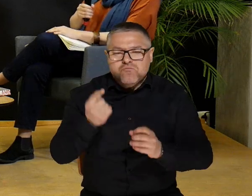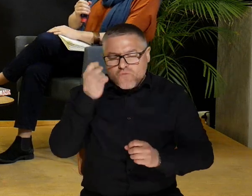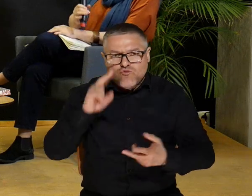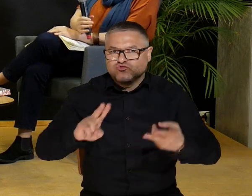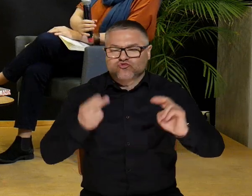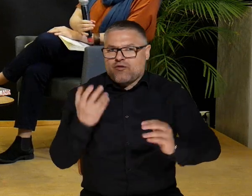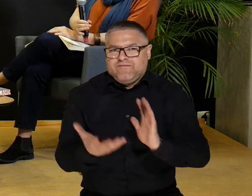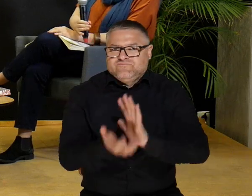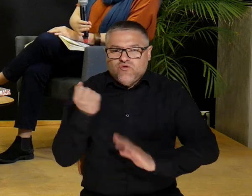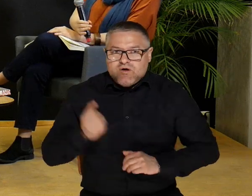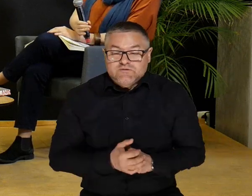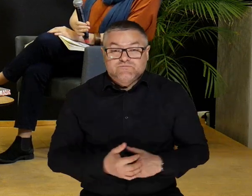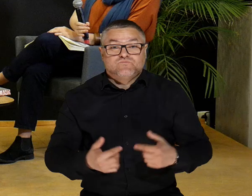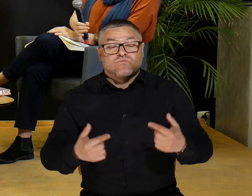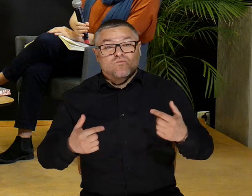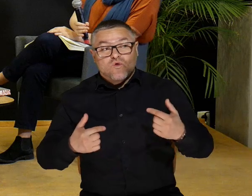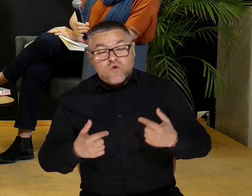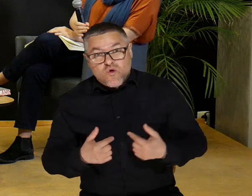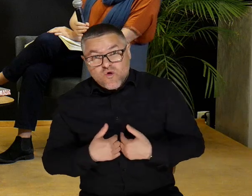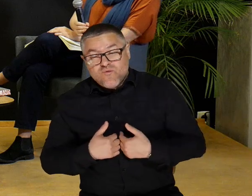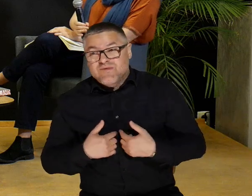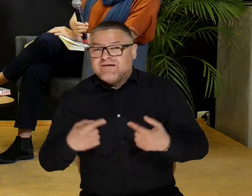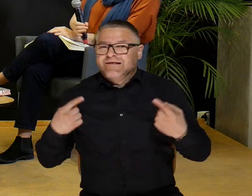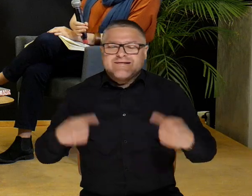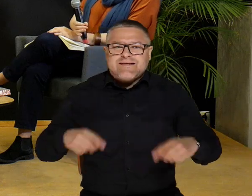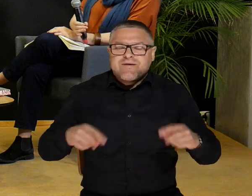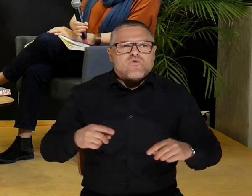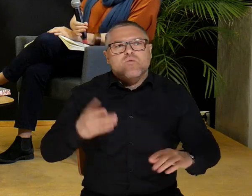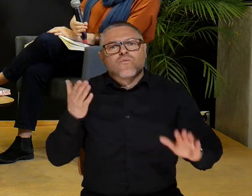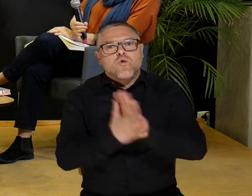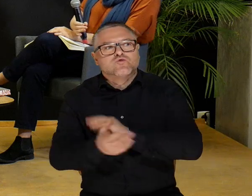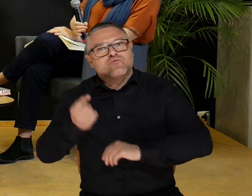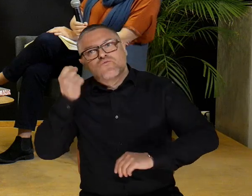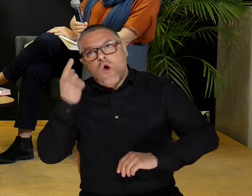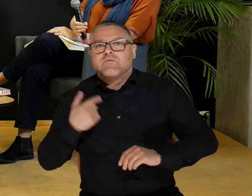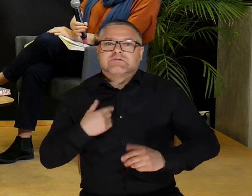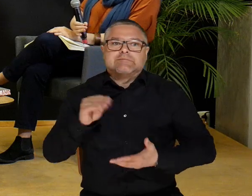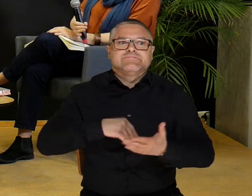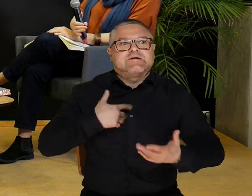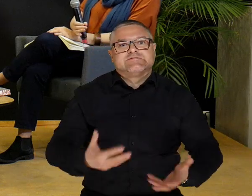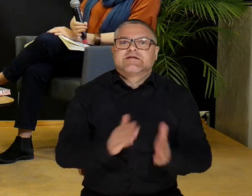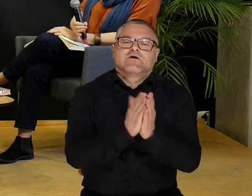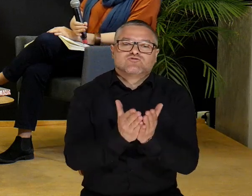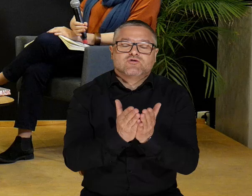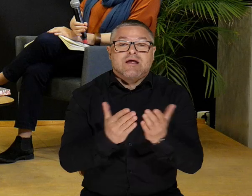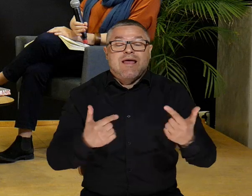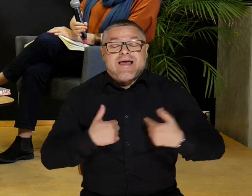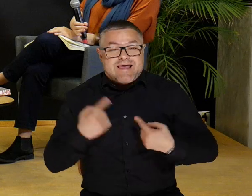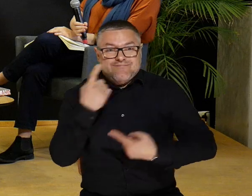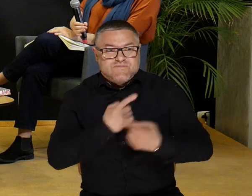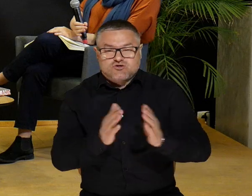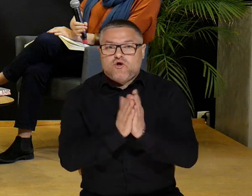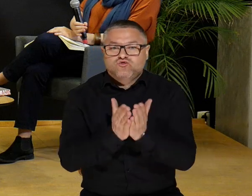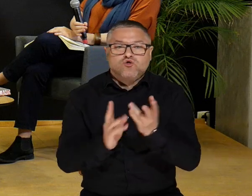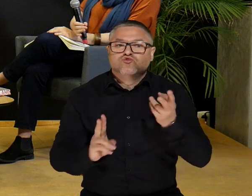rodziła? Tak, no u mnie nie było właściwie takiego pomysłu na książkę, tylko ja myślę, że w ogóle ta książka